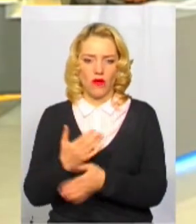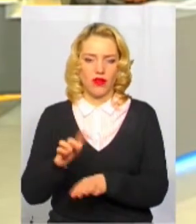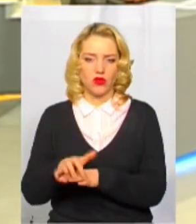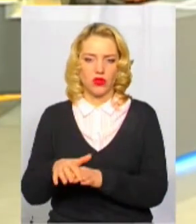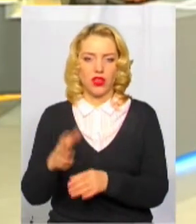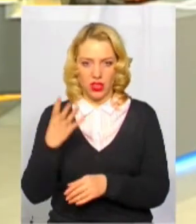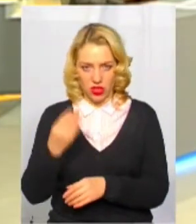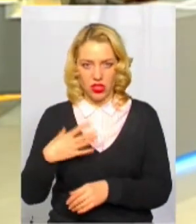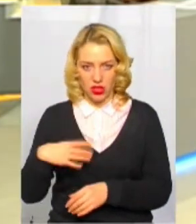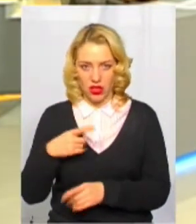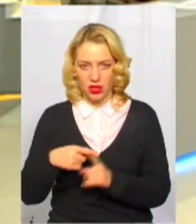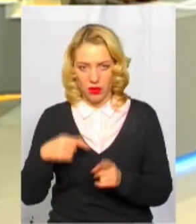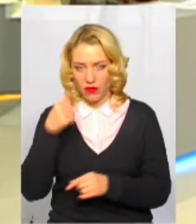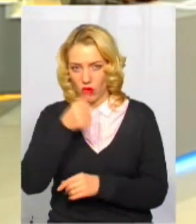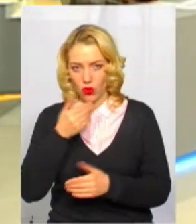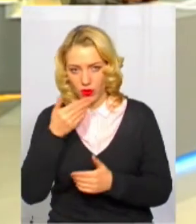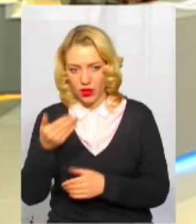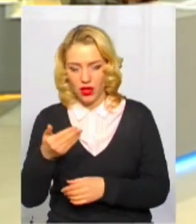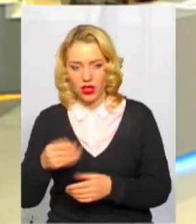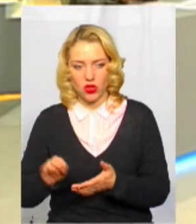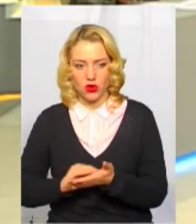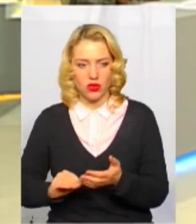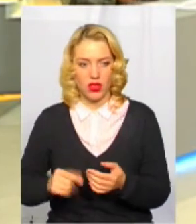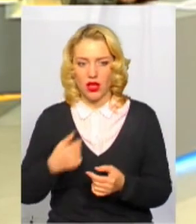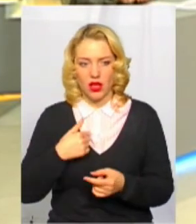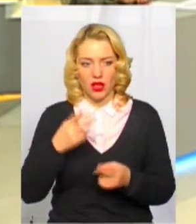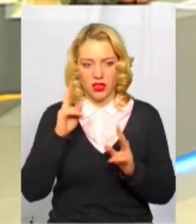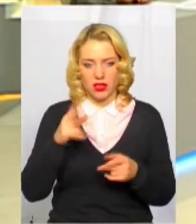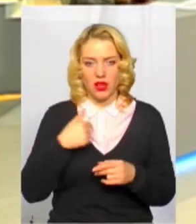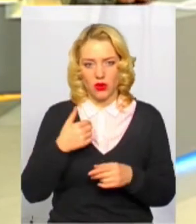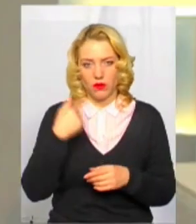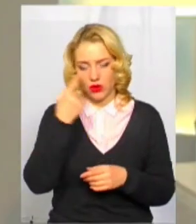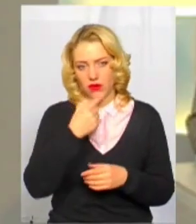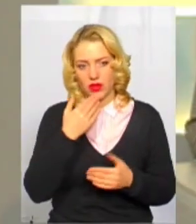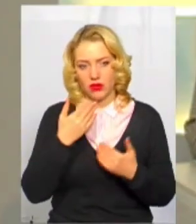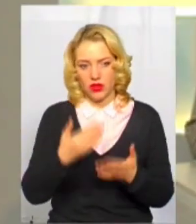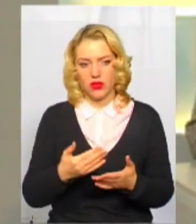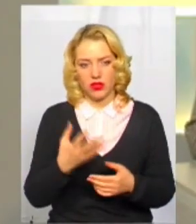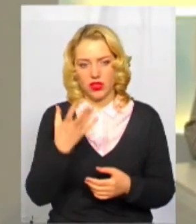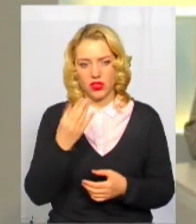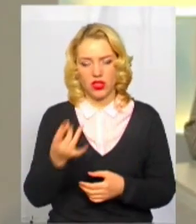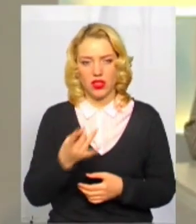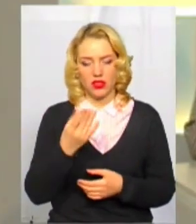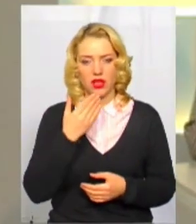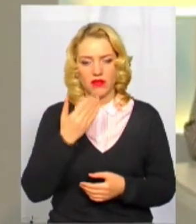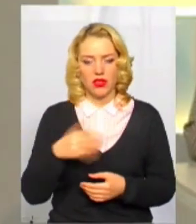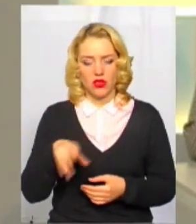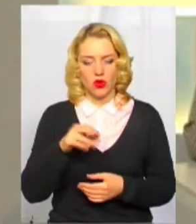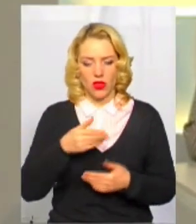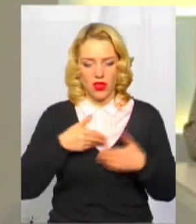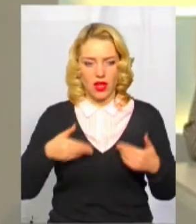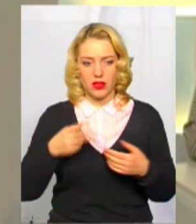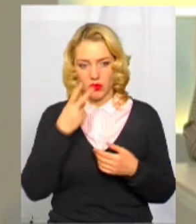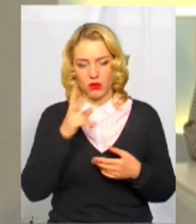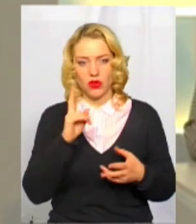Ну, це, може, випадок був, ну, не знаю. Я би хотіла би з цією людиною звернутися, зверніться, будь ласка, до нас, ми подивимось,